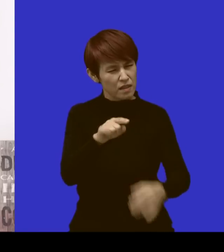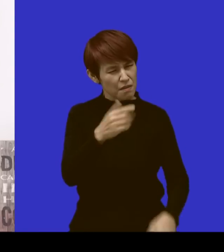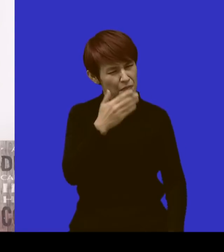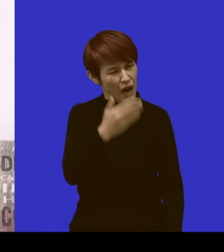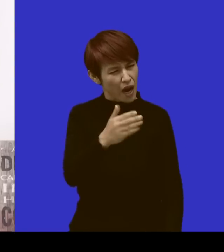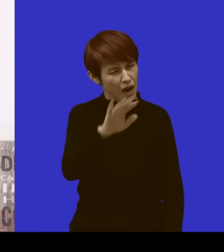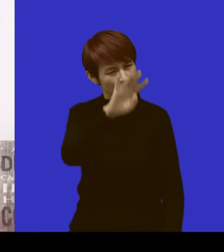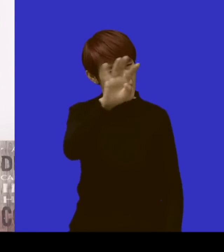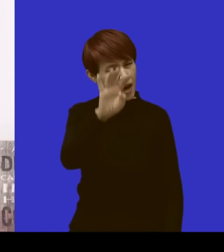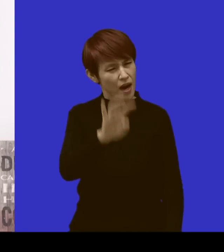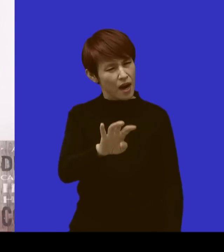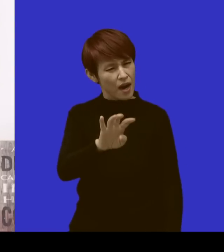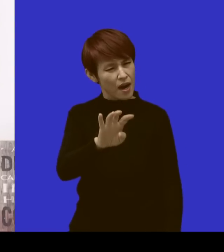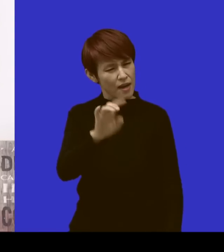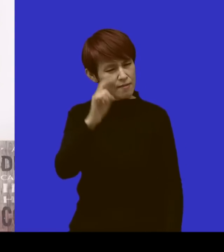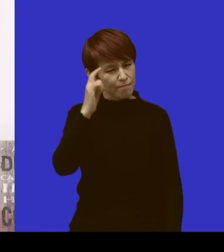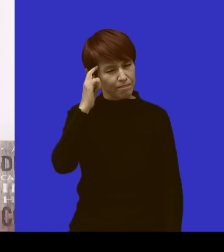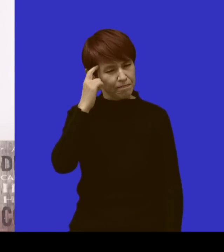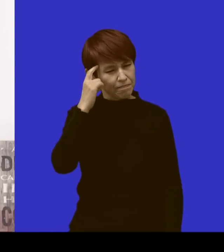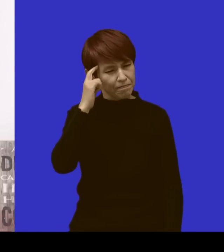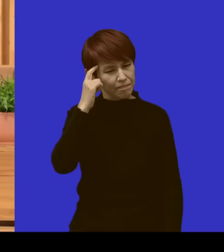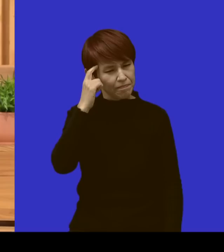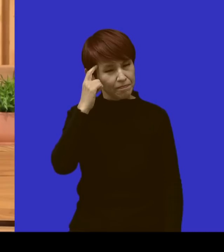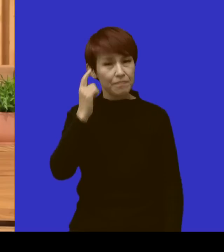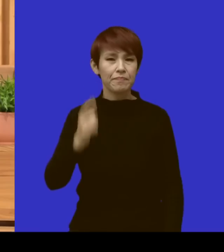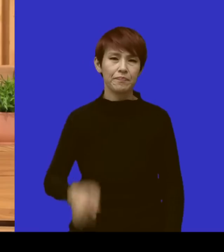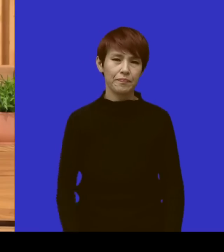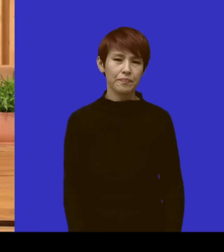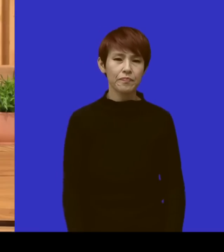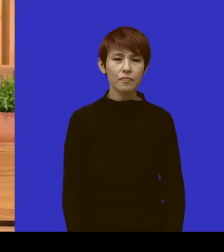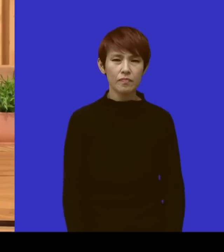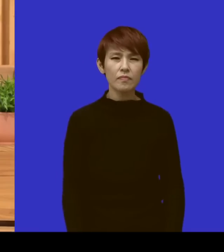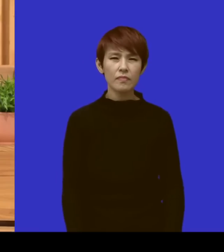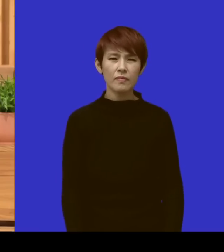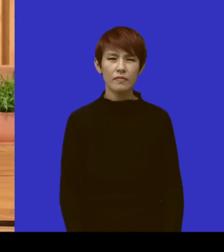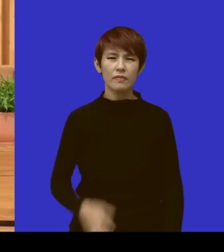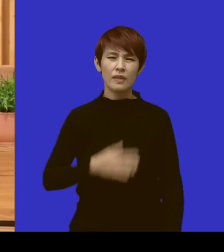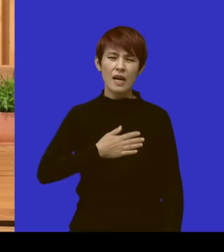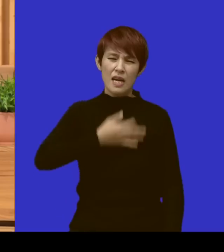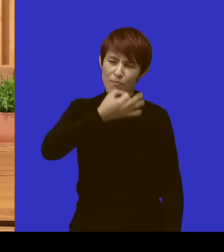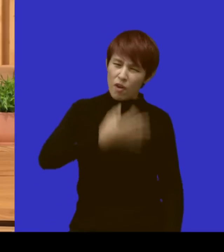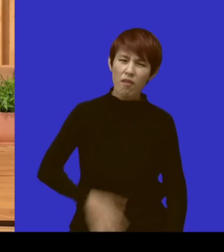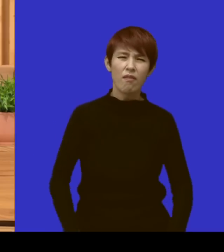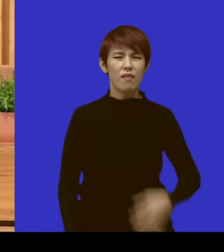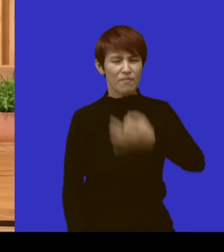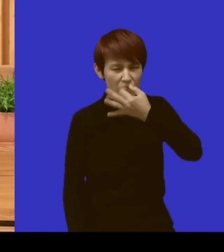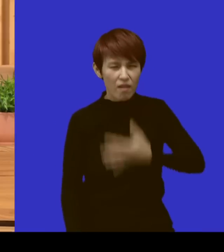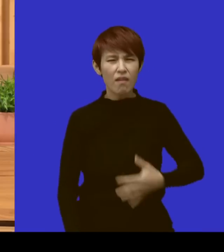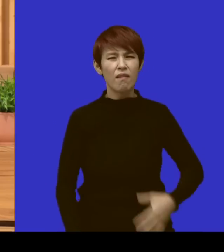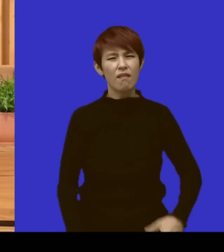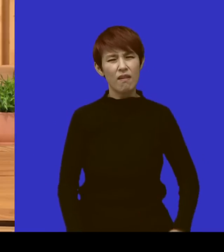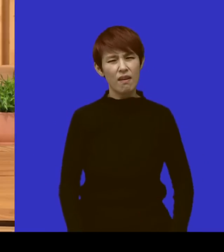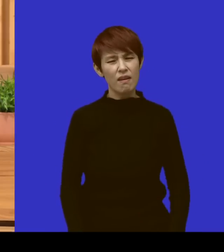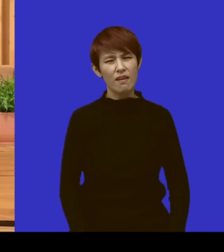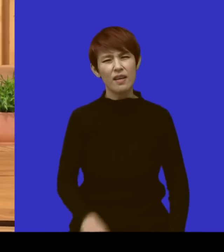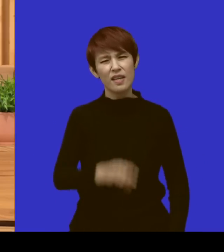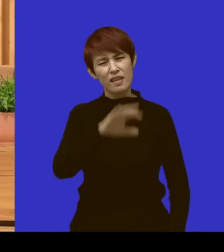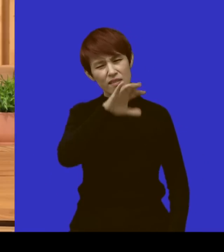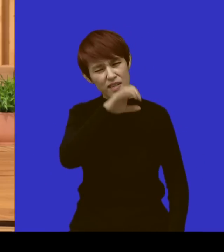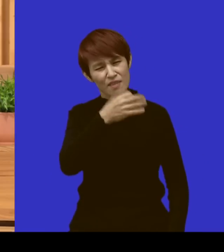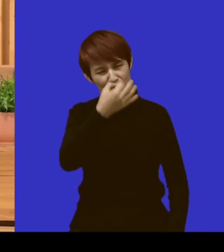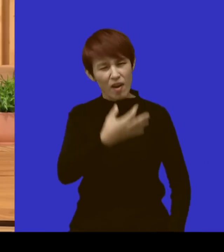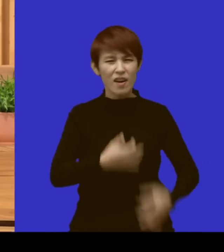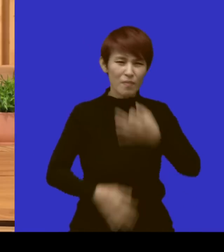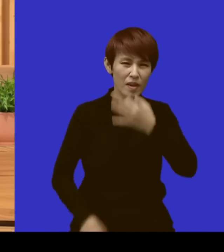생각들을 되게 많이 하게 됐던 것 같아요. 서로 내 네. 힘든 얘기를 들어달라고 하니까. 그렇죠. 예, 네, 서로 내 네. 얘기를 들어달라고